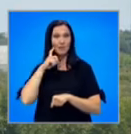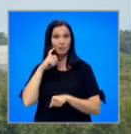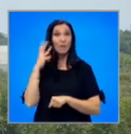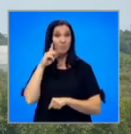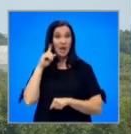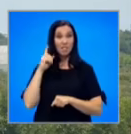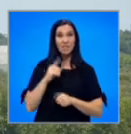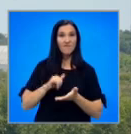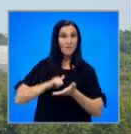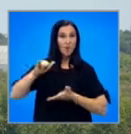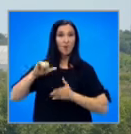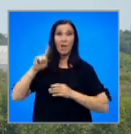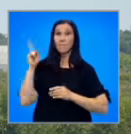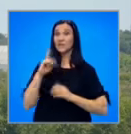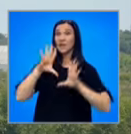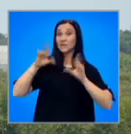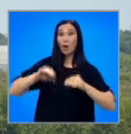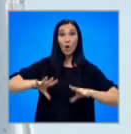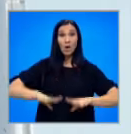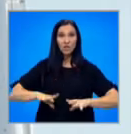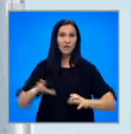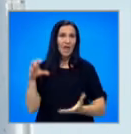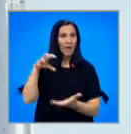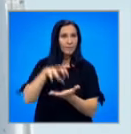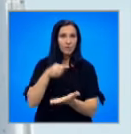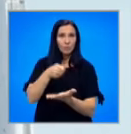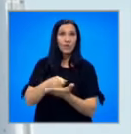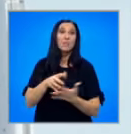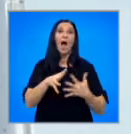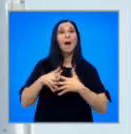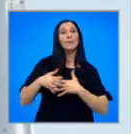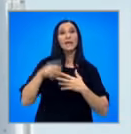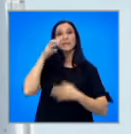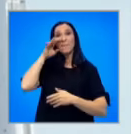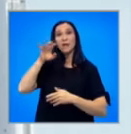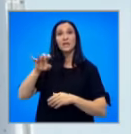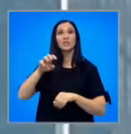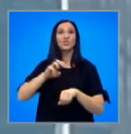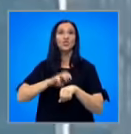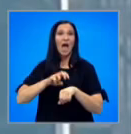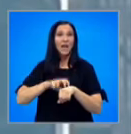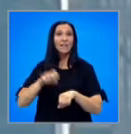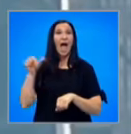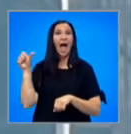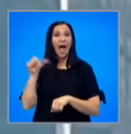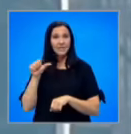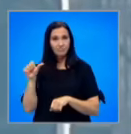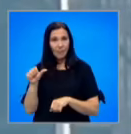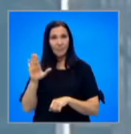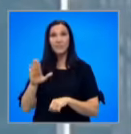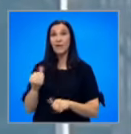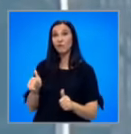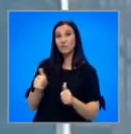Тридневният полет на първия изцяло цивилен екипаж е платен от американския милиардер Джаред Айстман. Негови спътници са